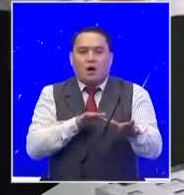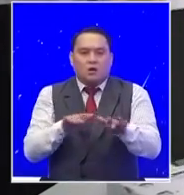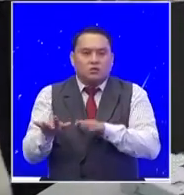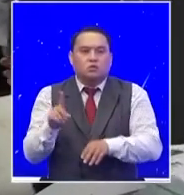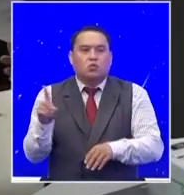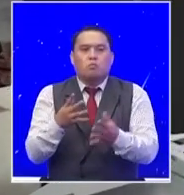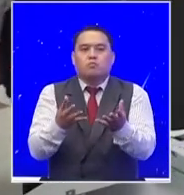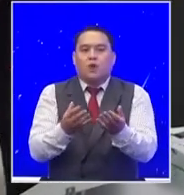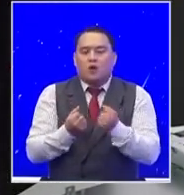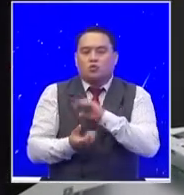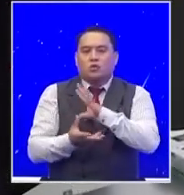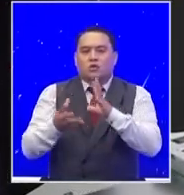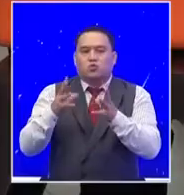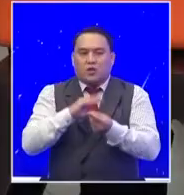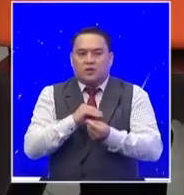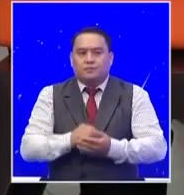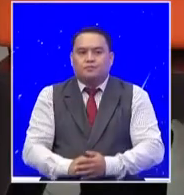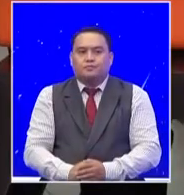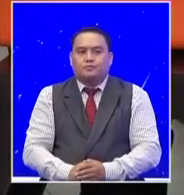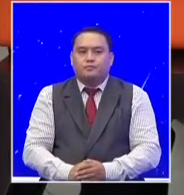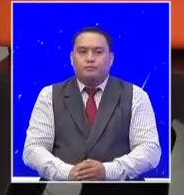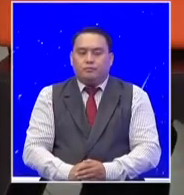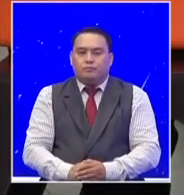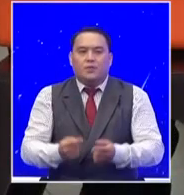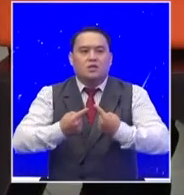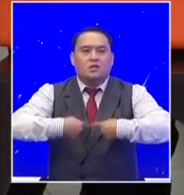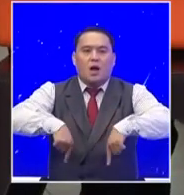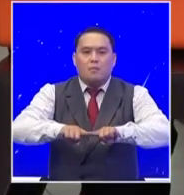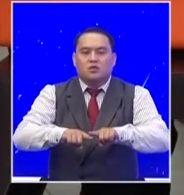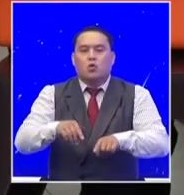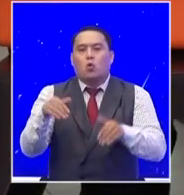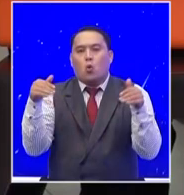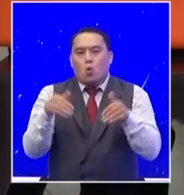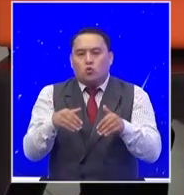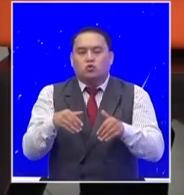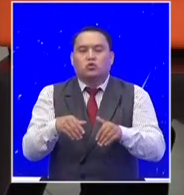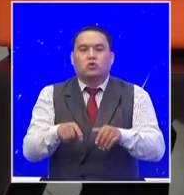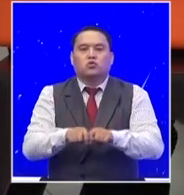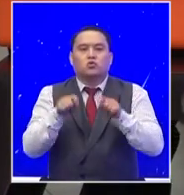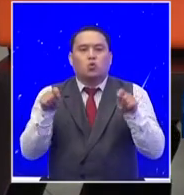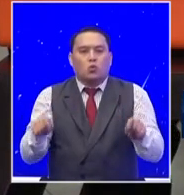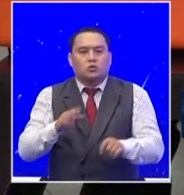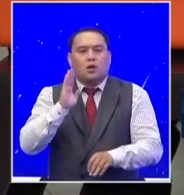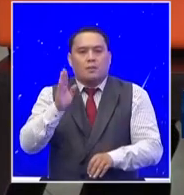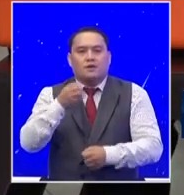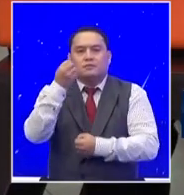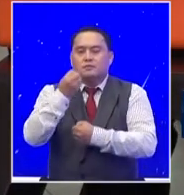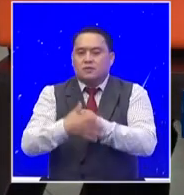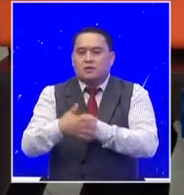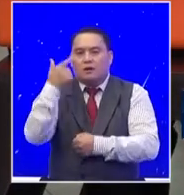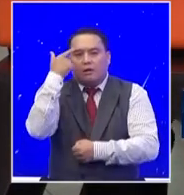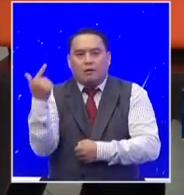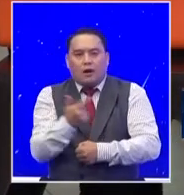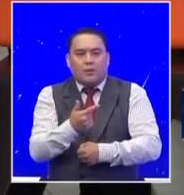но и получить конечный результат. На базе этих колледжей будут созданы центры компетенции,